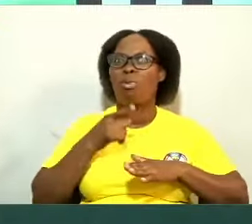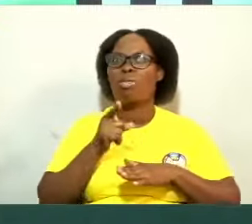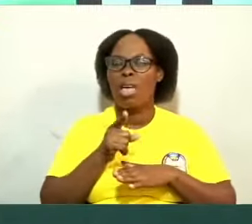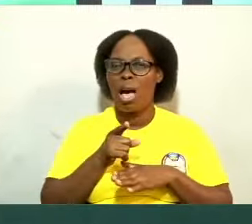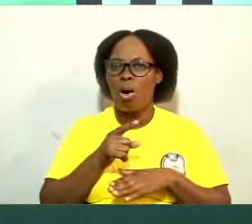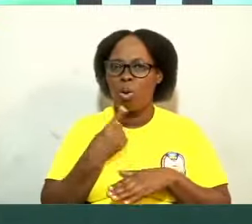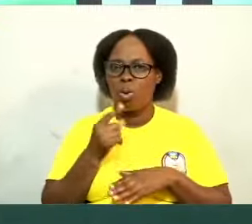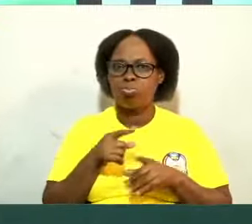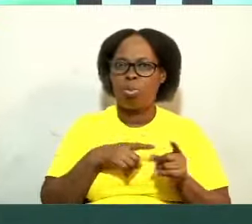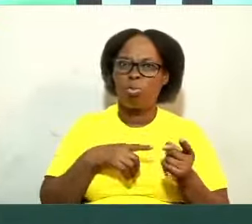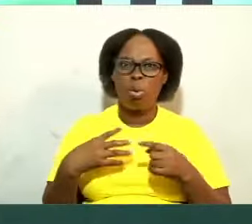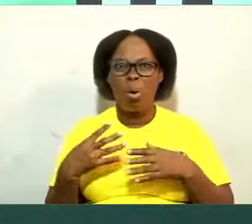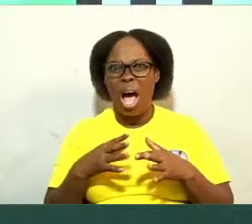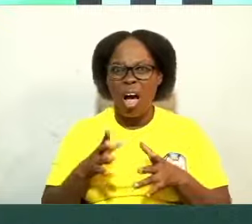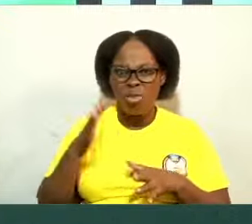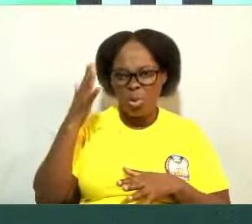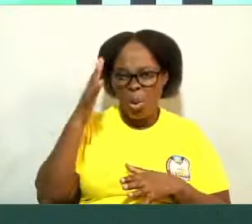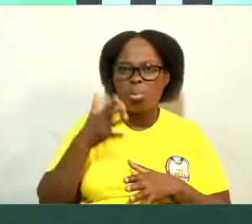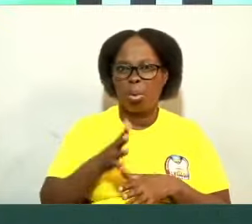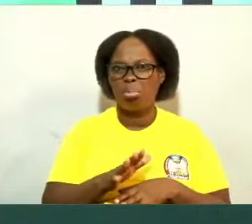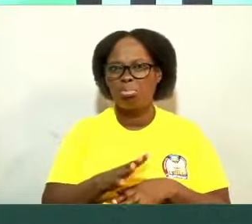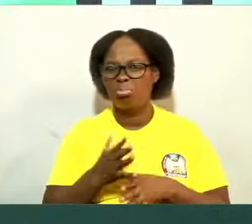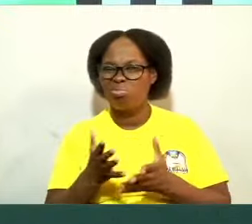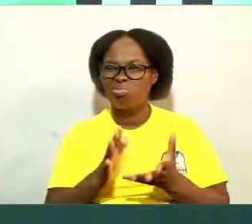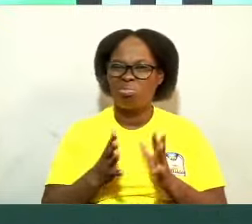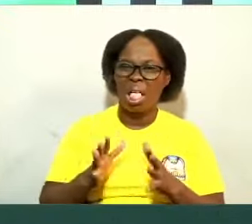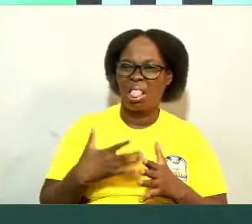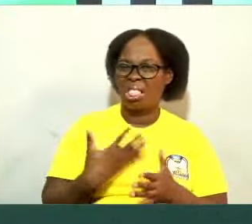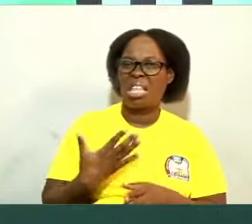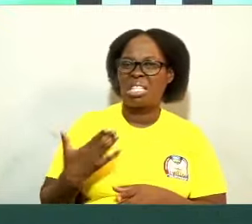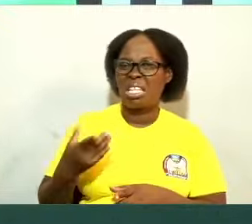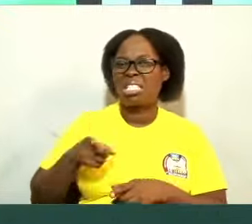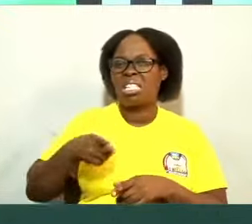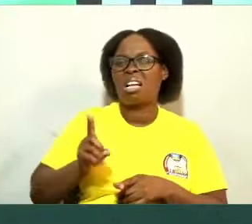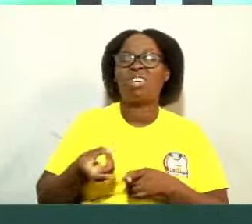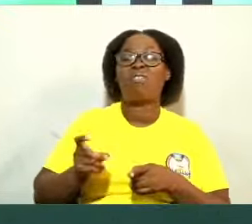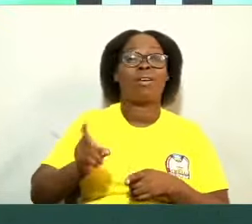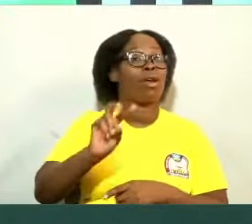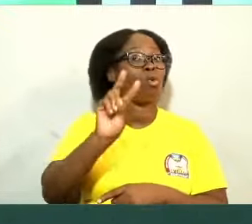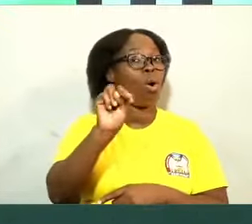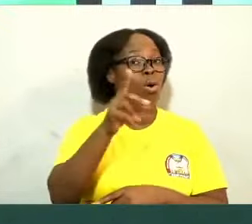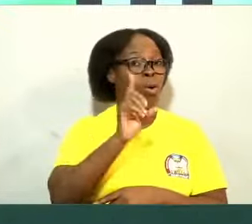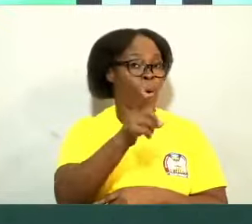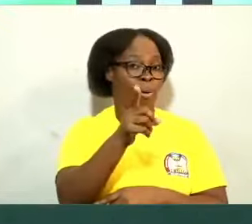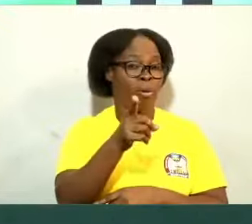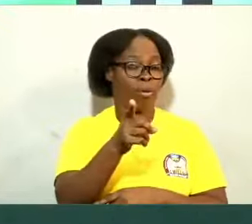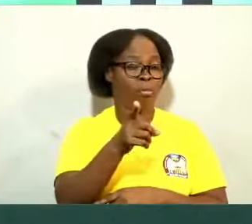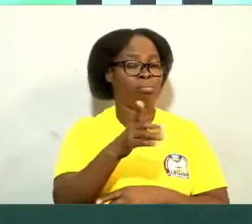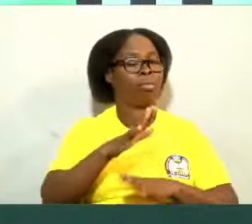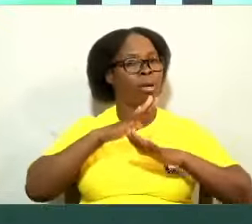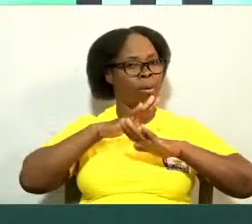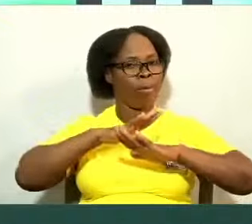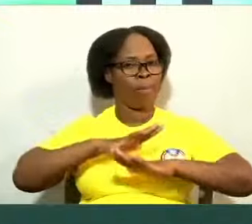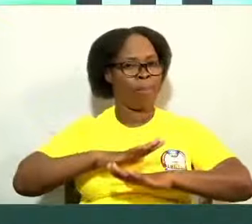unajua bano, unajua huyu mhubiri ni maneno tu ya Kiswahili anayokoroga koroga. Wewe tulia,